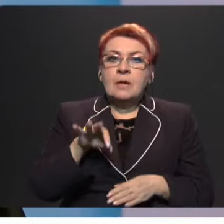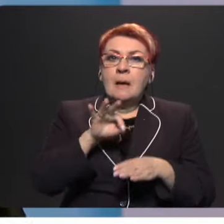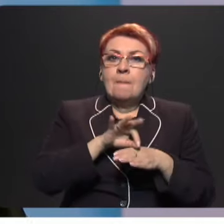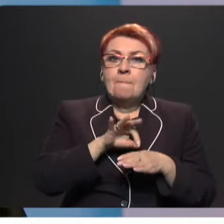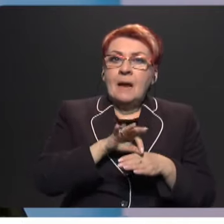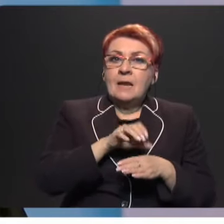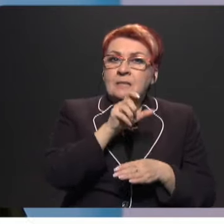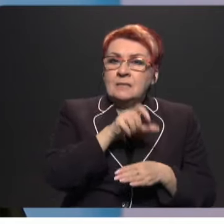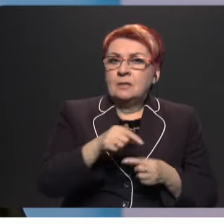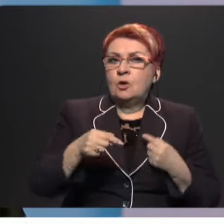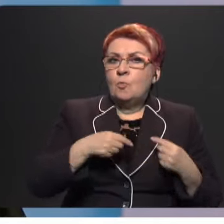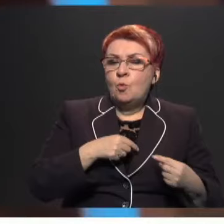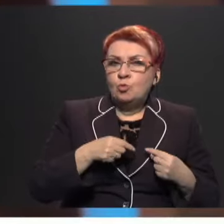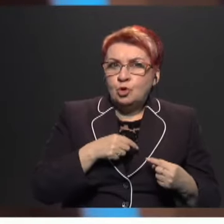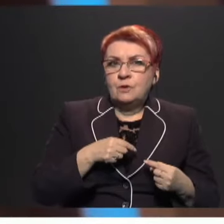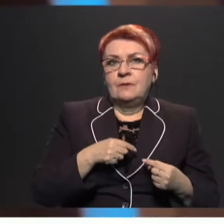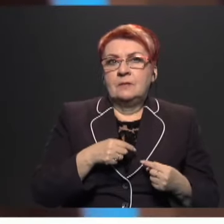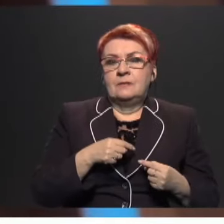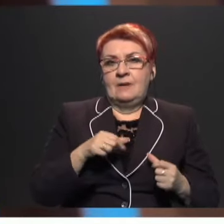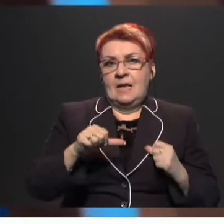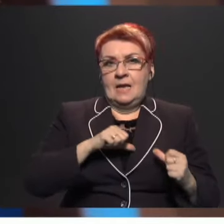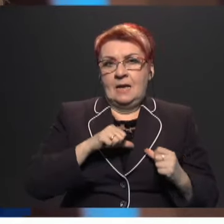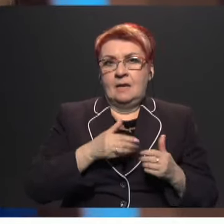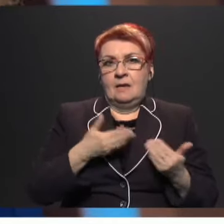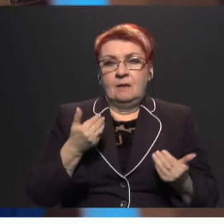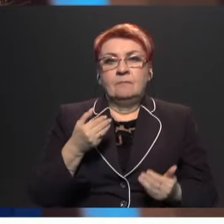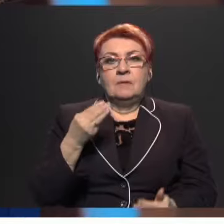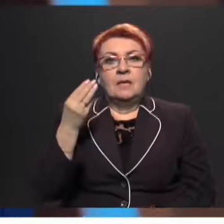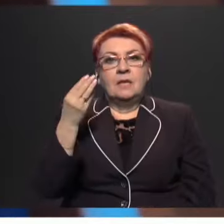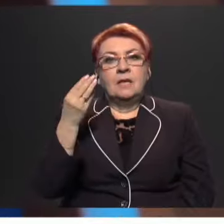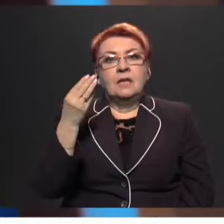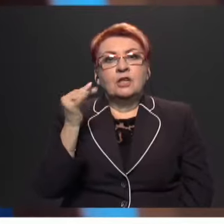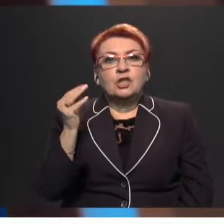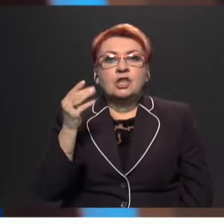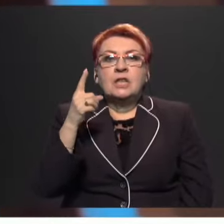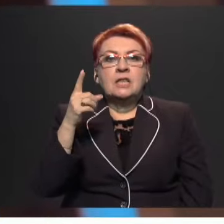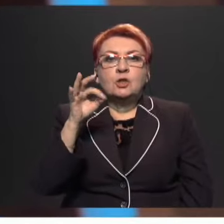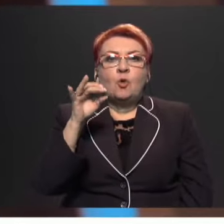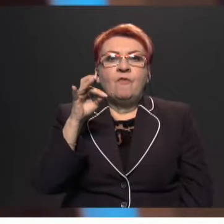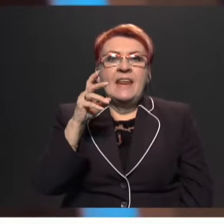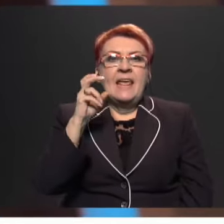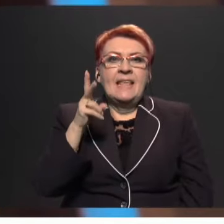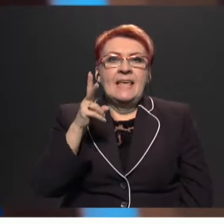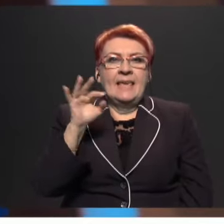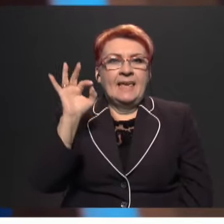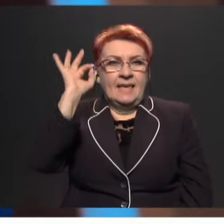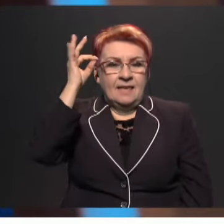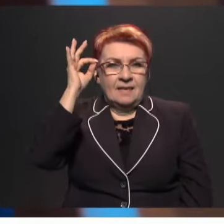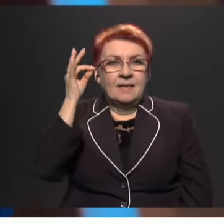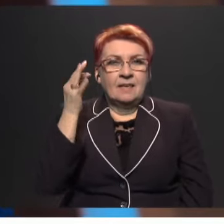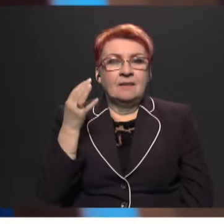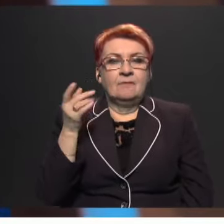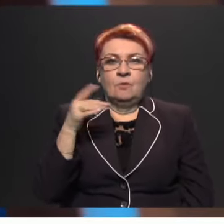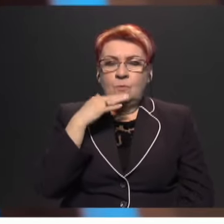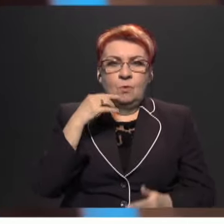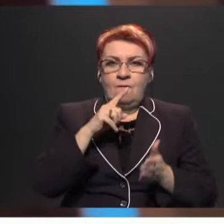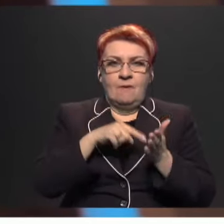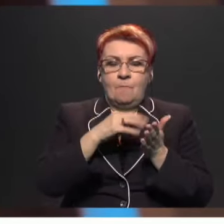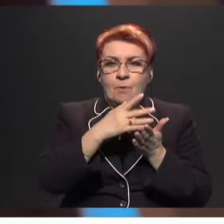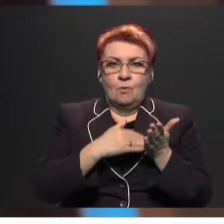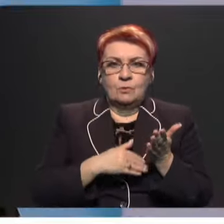человек мученичеством искупить грехи? Шизофреники блаженны? Тут сразу несколько вопросов. Отец Владислав. Первое может,